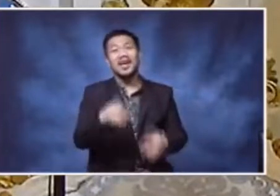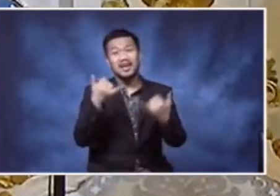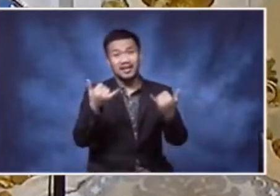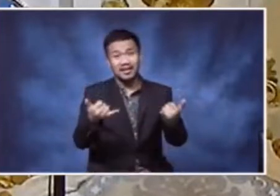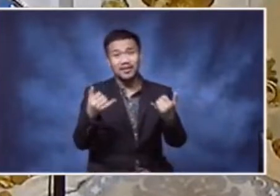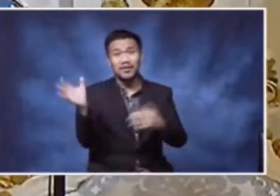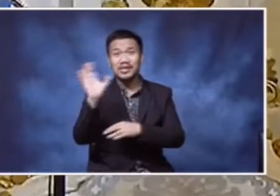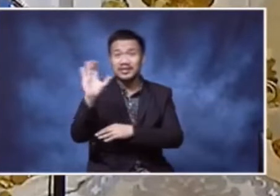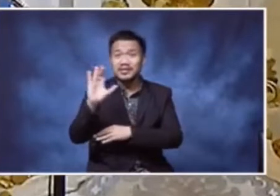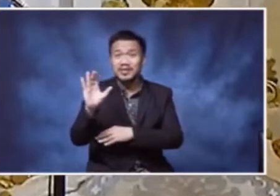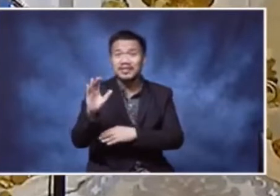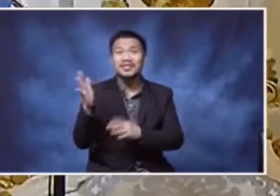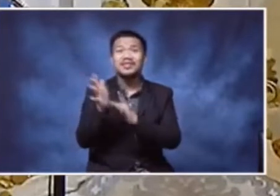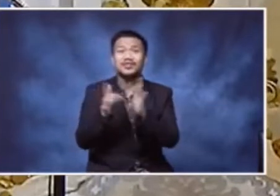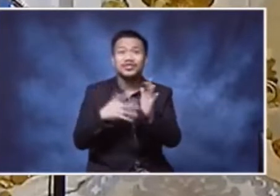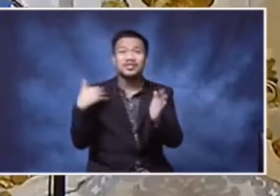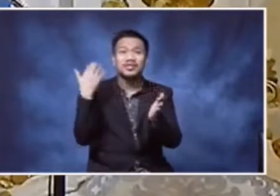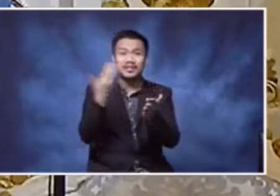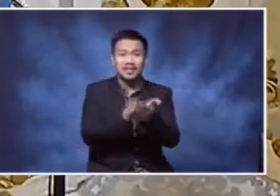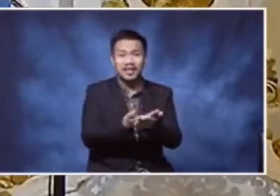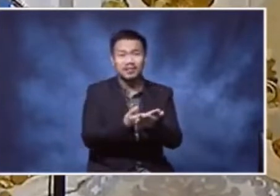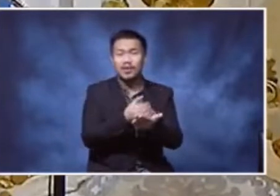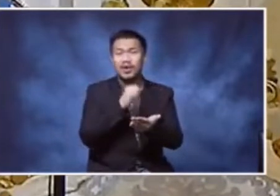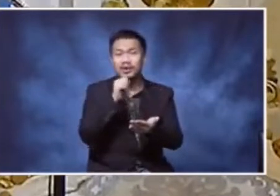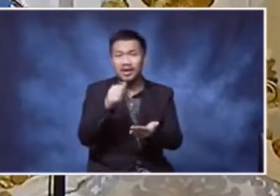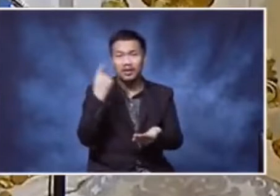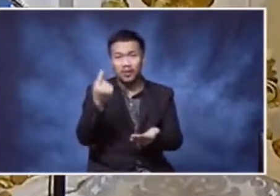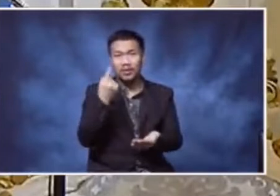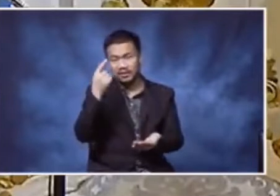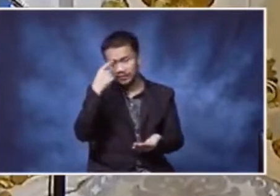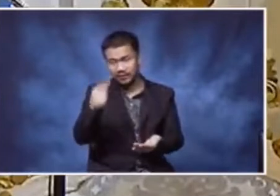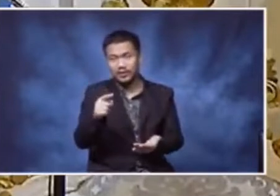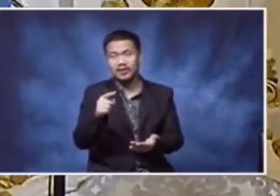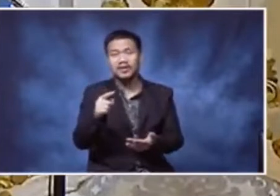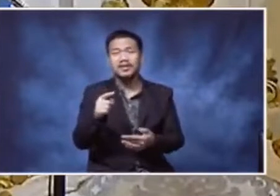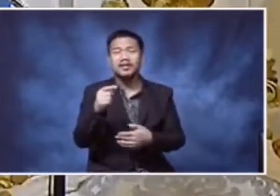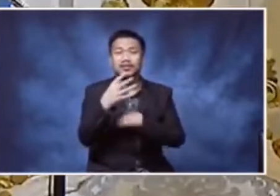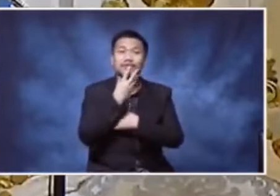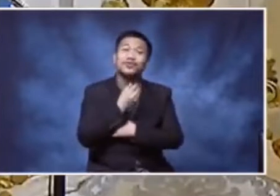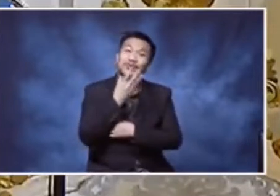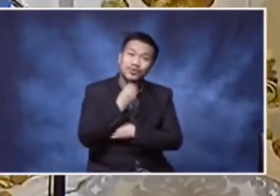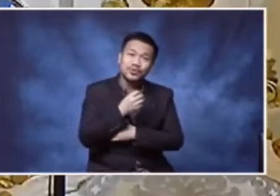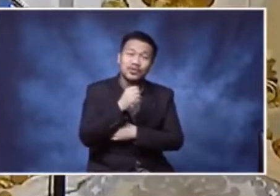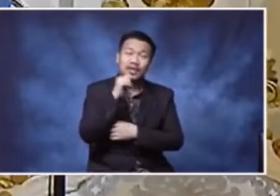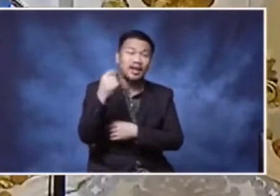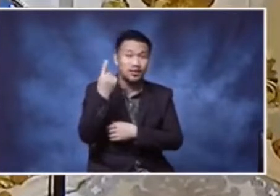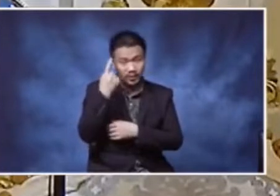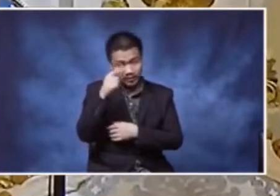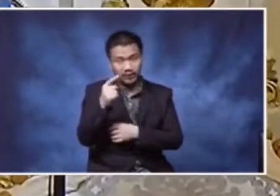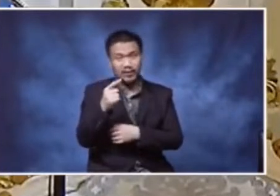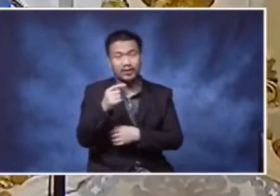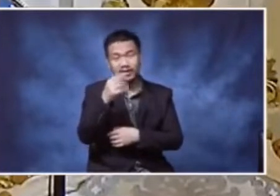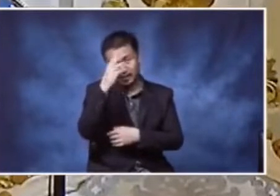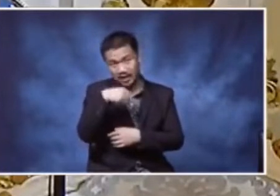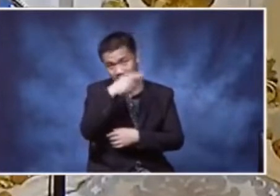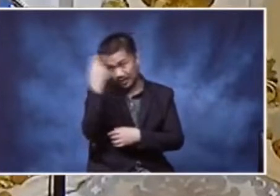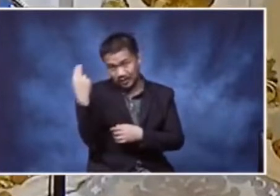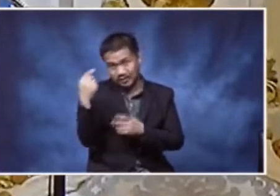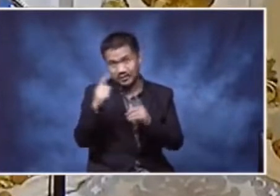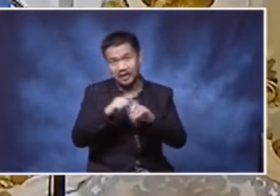Hudyo. Hindi lang siya dumating para sa mga Kristiyano. Dumating siya para sa kaligtasan ng buong